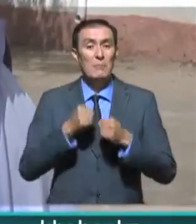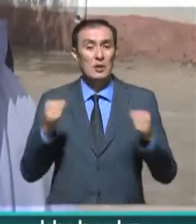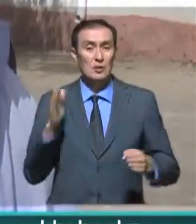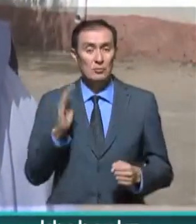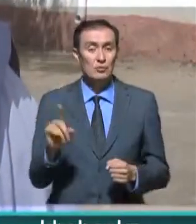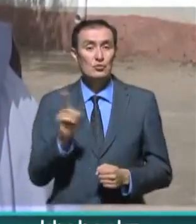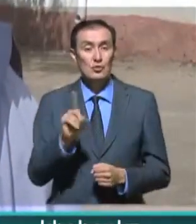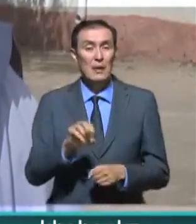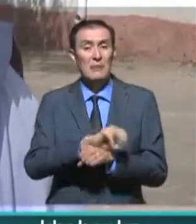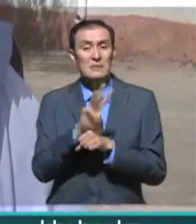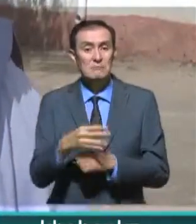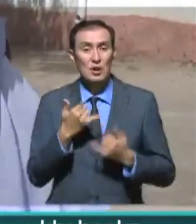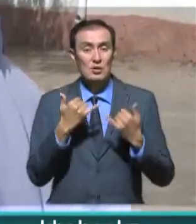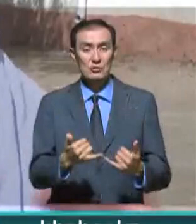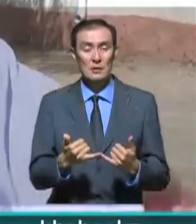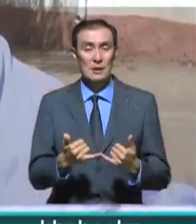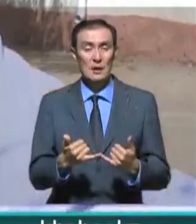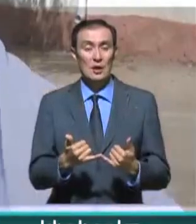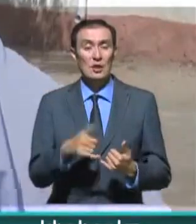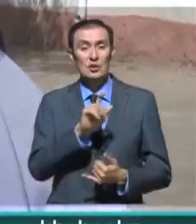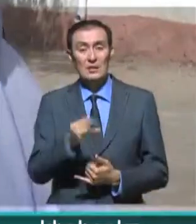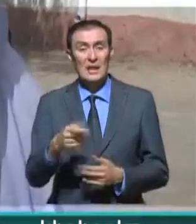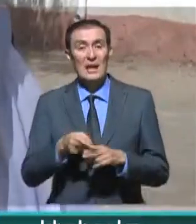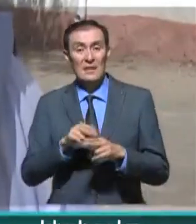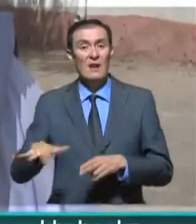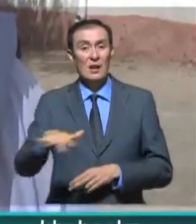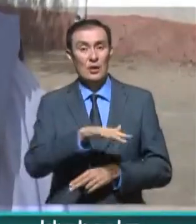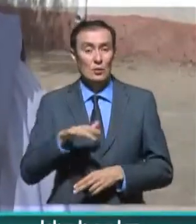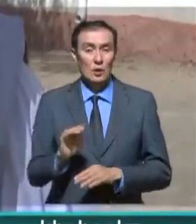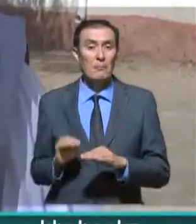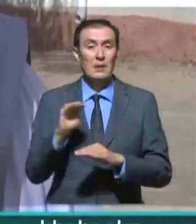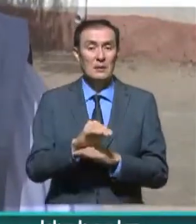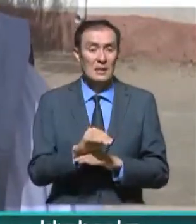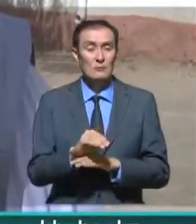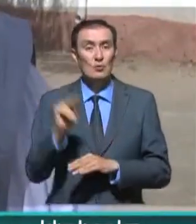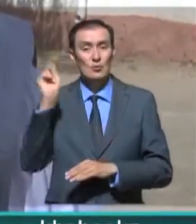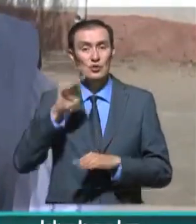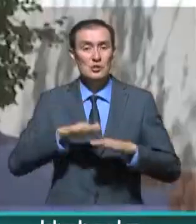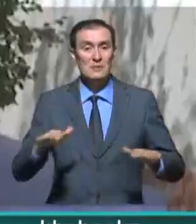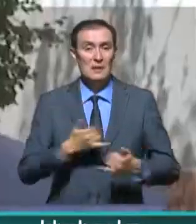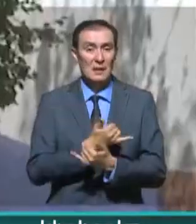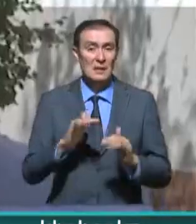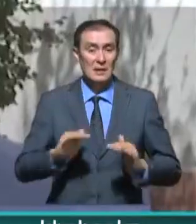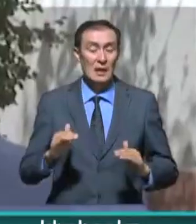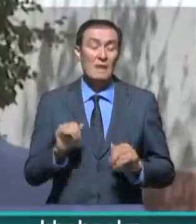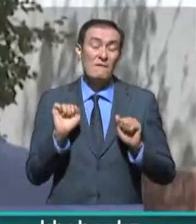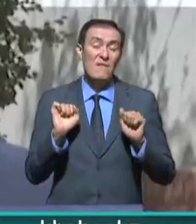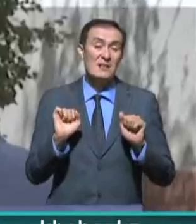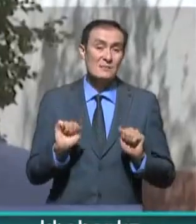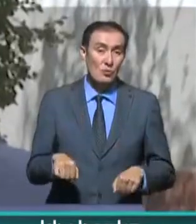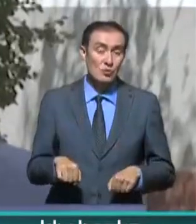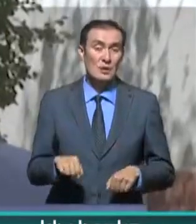чтобы обеспечить жители тех микрорайонов дополнительными ученическими местами возможно если